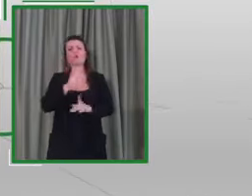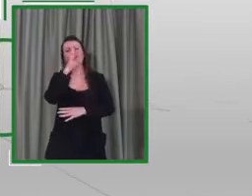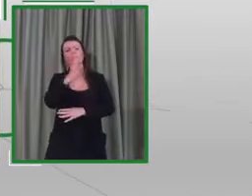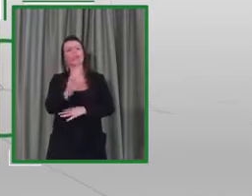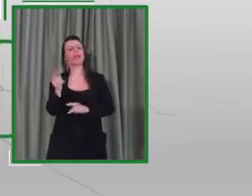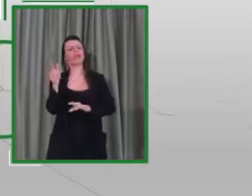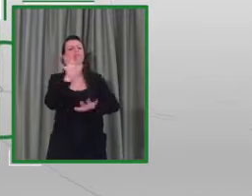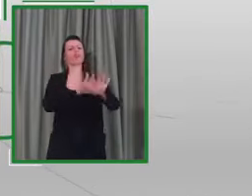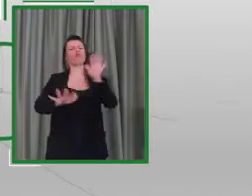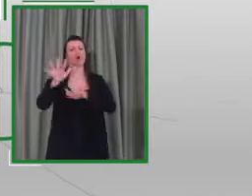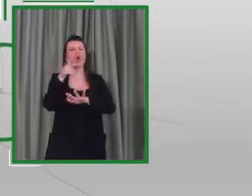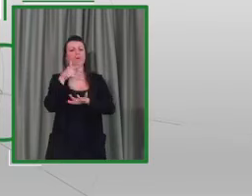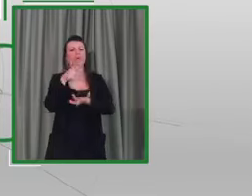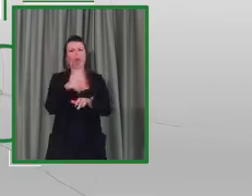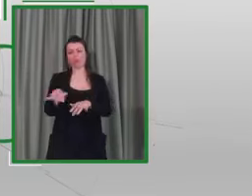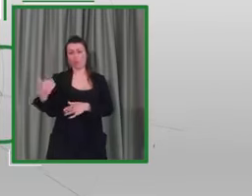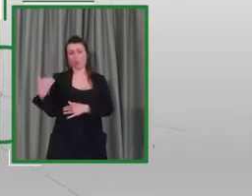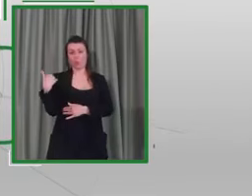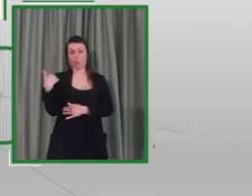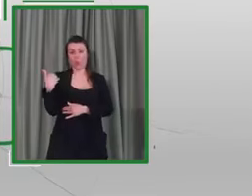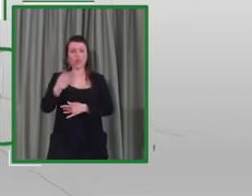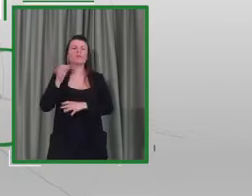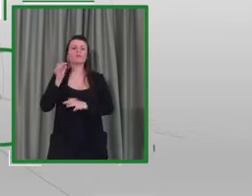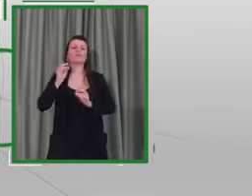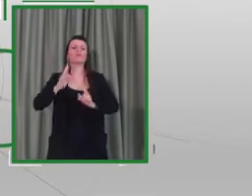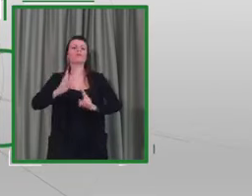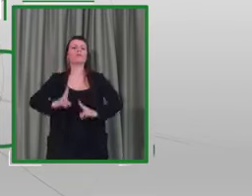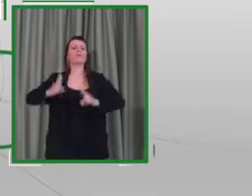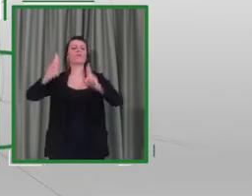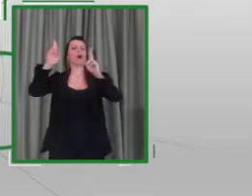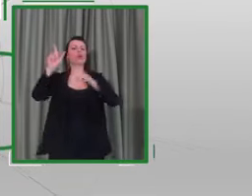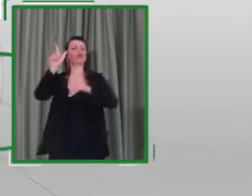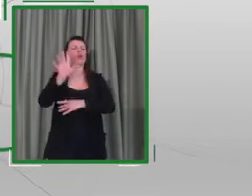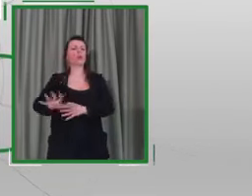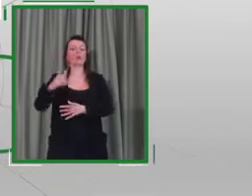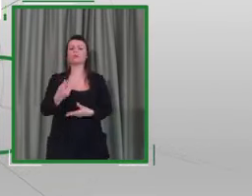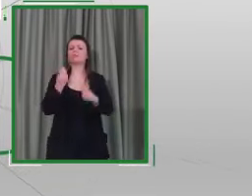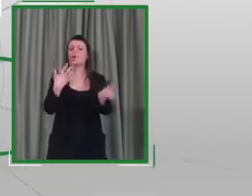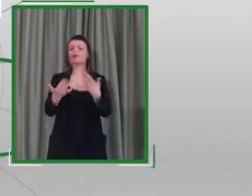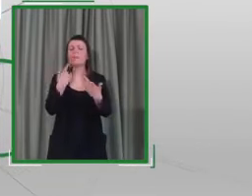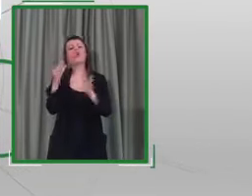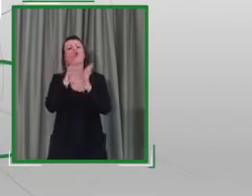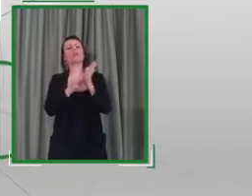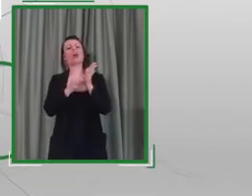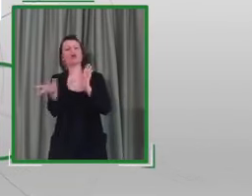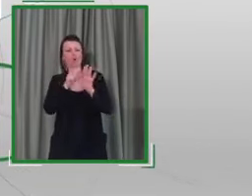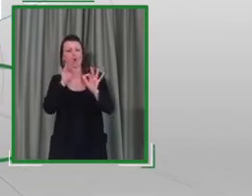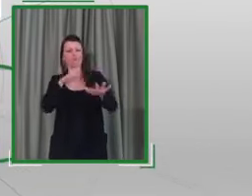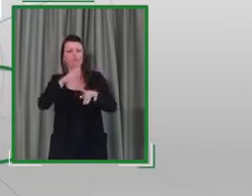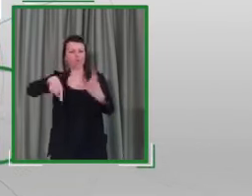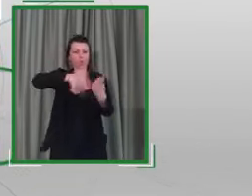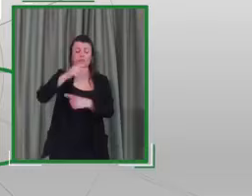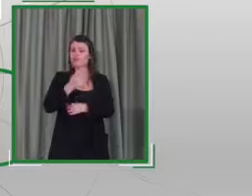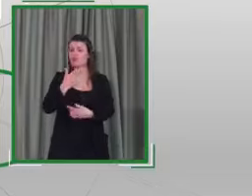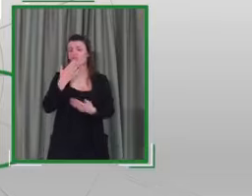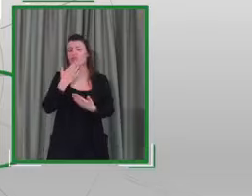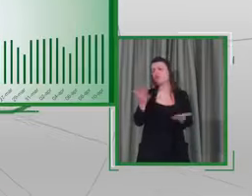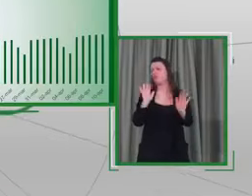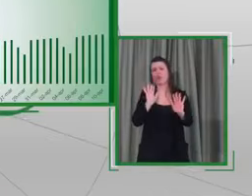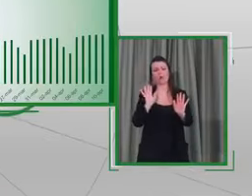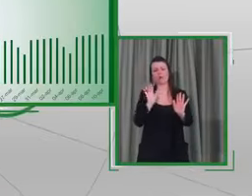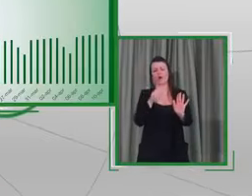con il dato dei movimenti che purtroppo non è un dato molto positivo perché ieri